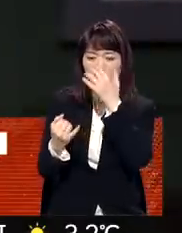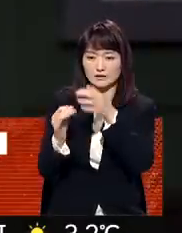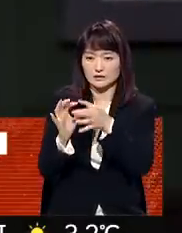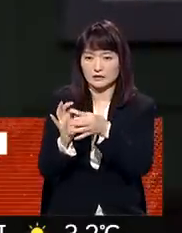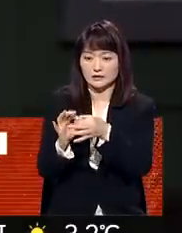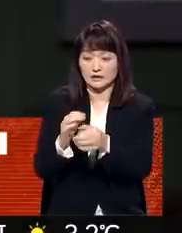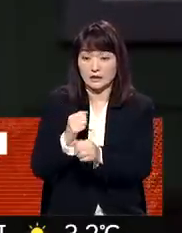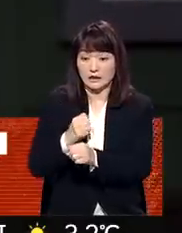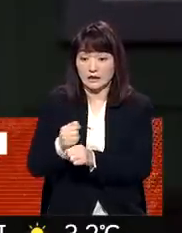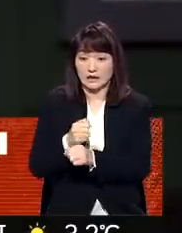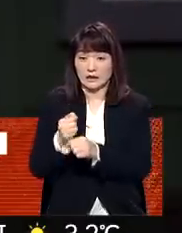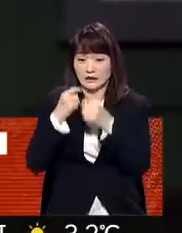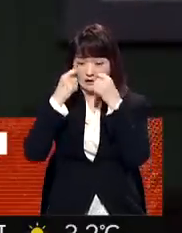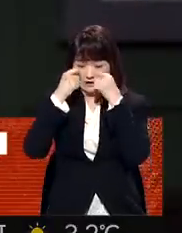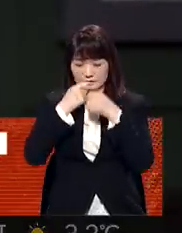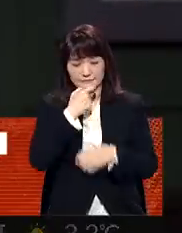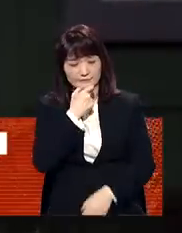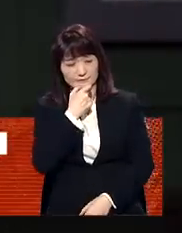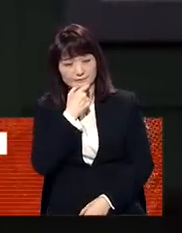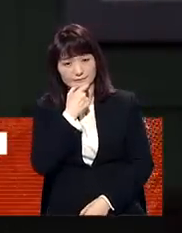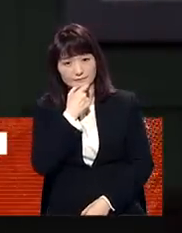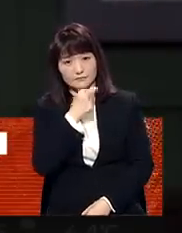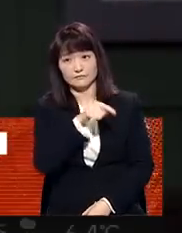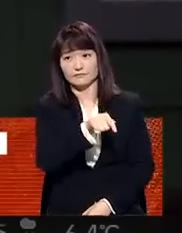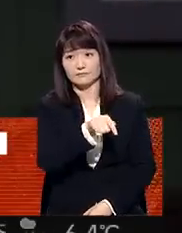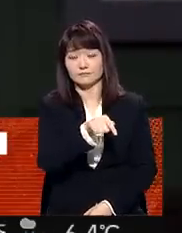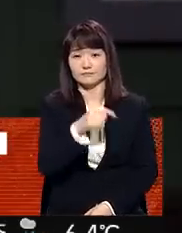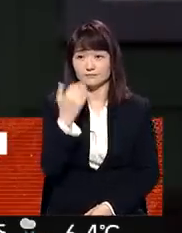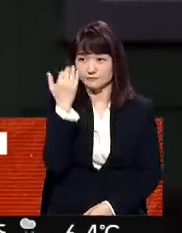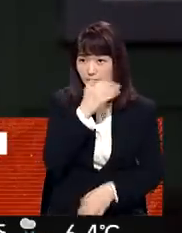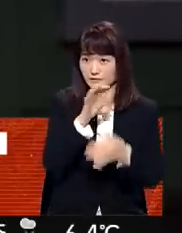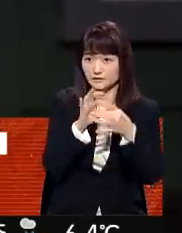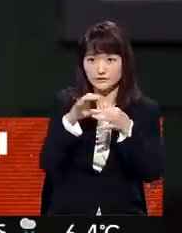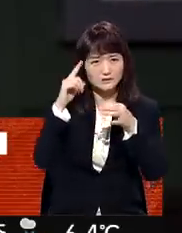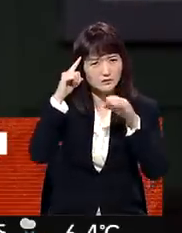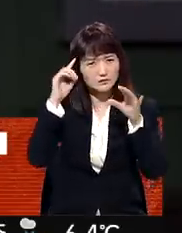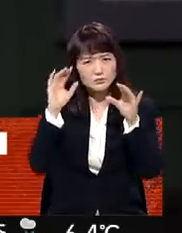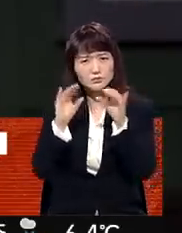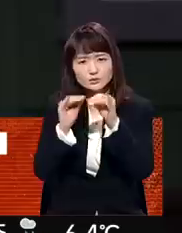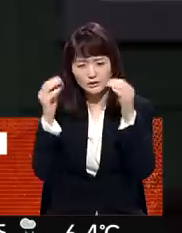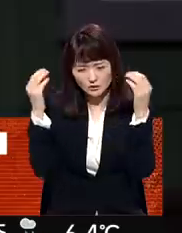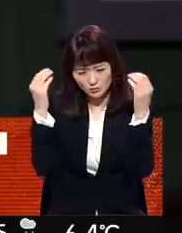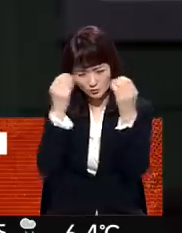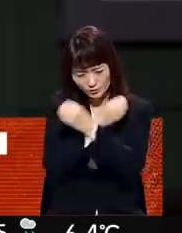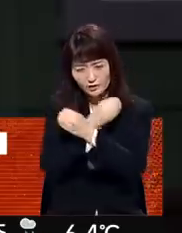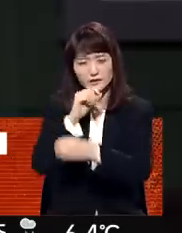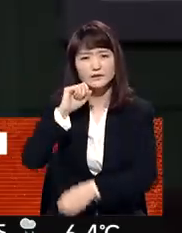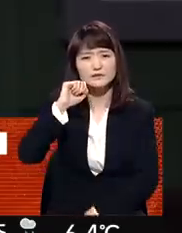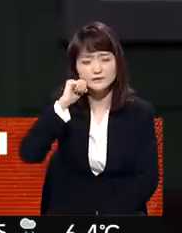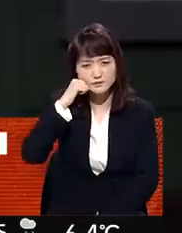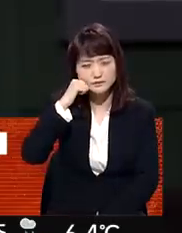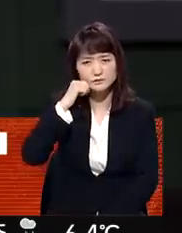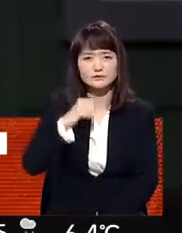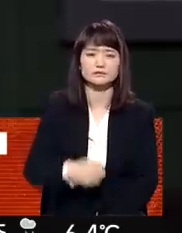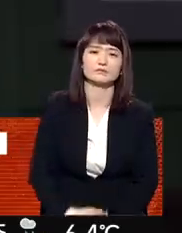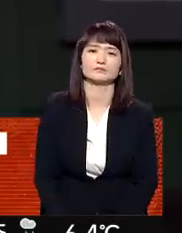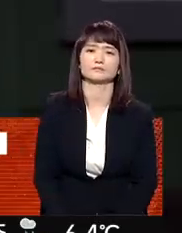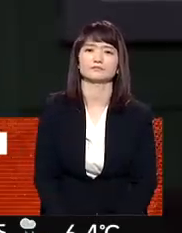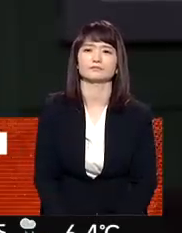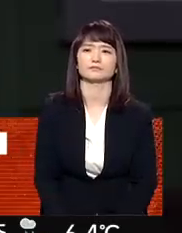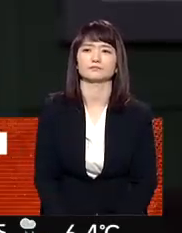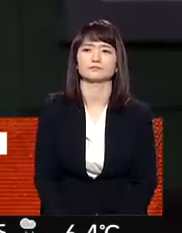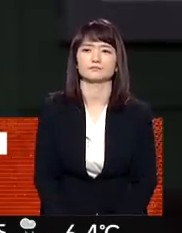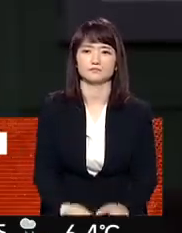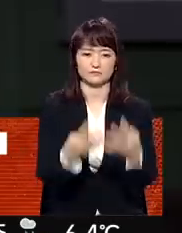피해자가 가만히 있다가 울면서 싫다고 한 것을 두고이를 성관계에 동의한 것으로 오인했다고 보기도 어렵다 라면서 주장을 받아들이지